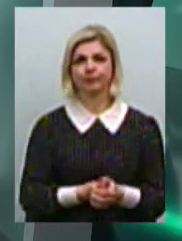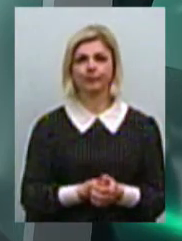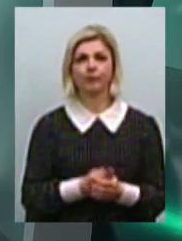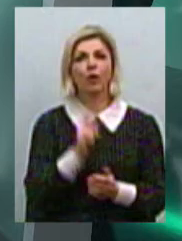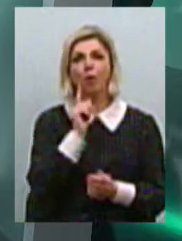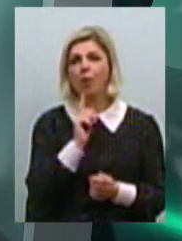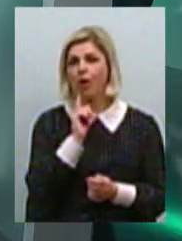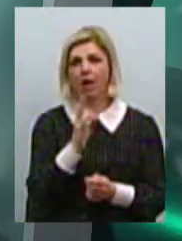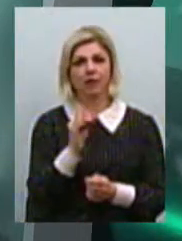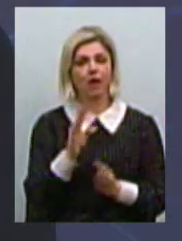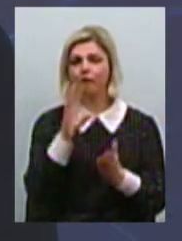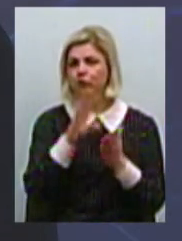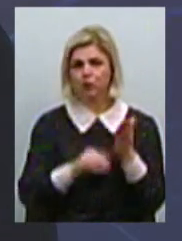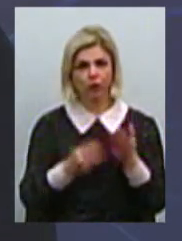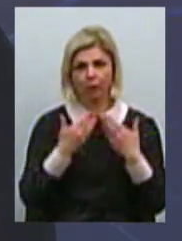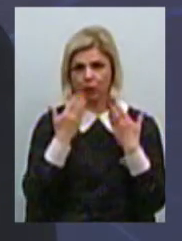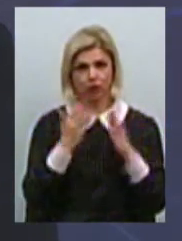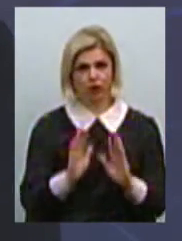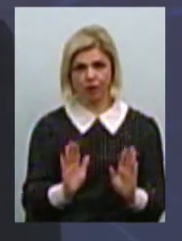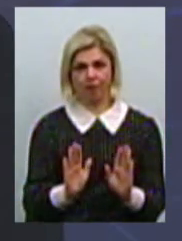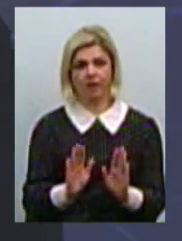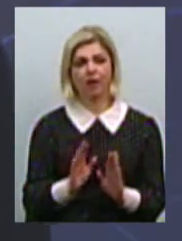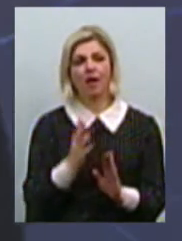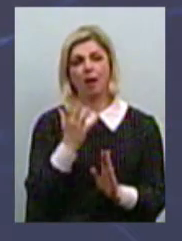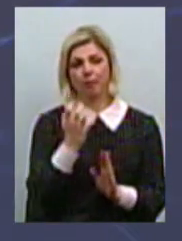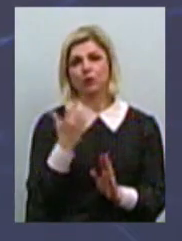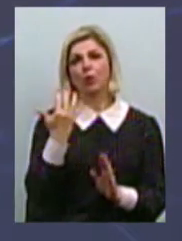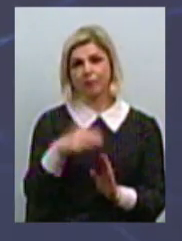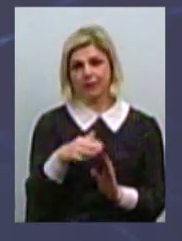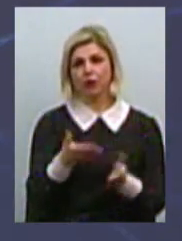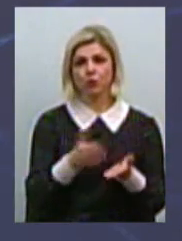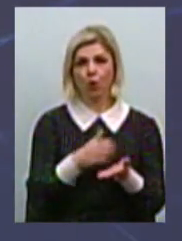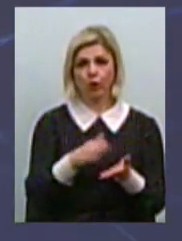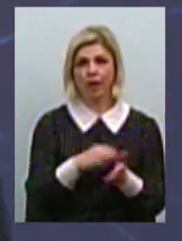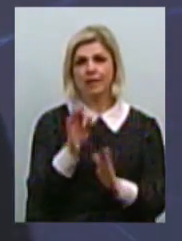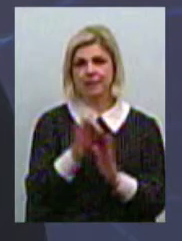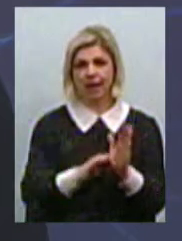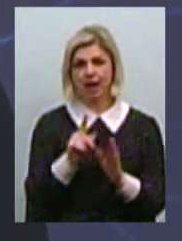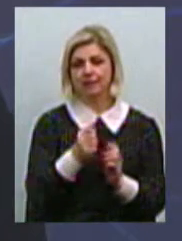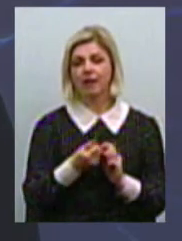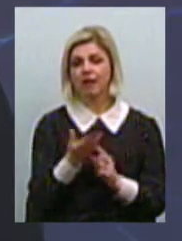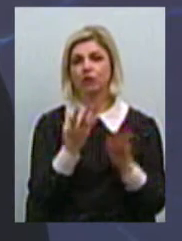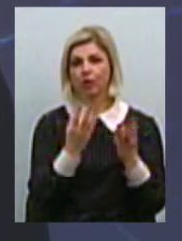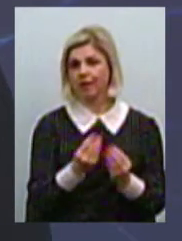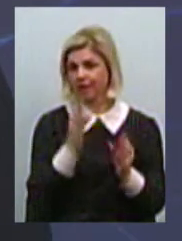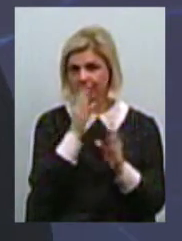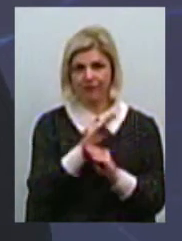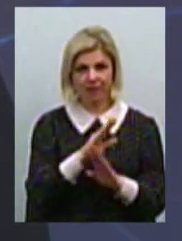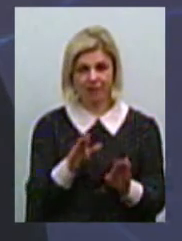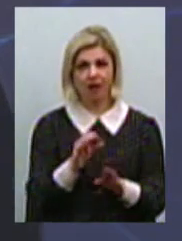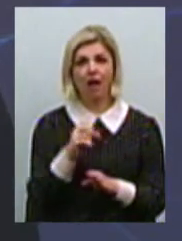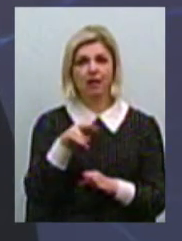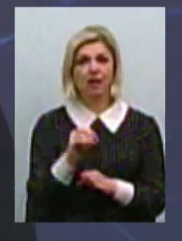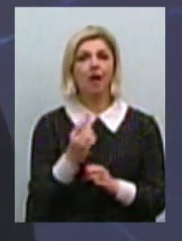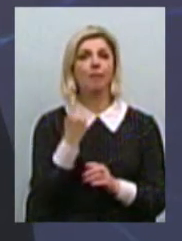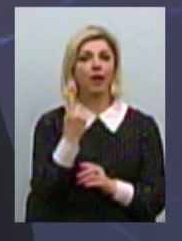не прочитав всю. Ну, безумовно, 550 сторінок, то охопити одразу за кілька днів, воно просто не вдасться. Але в першу